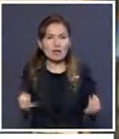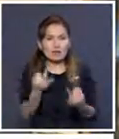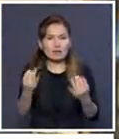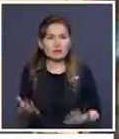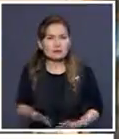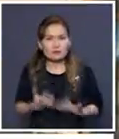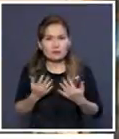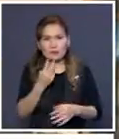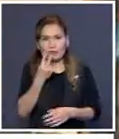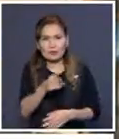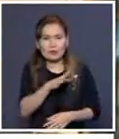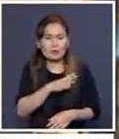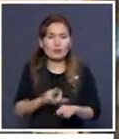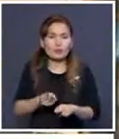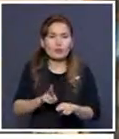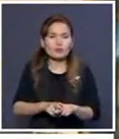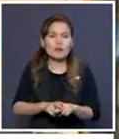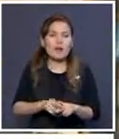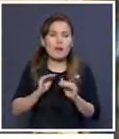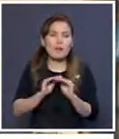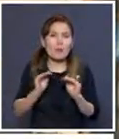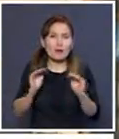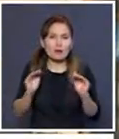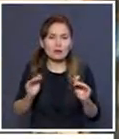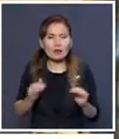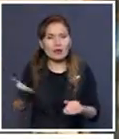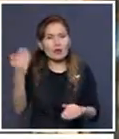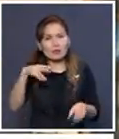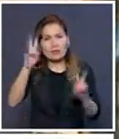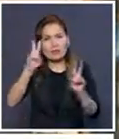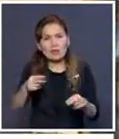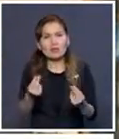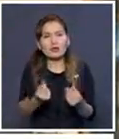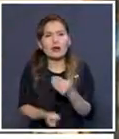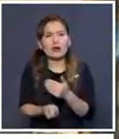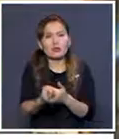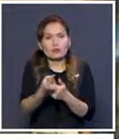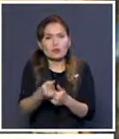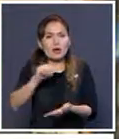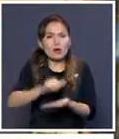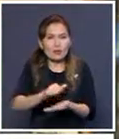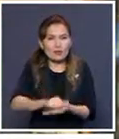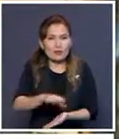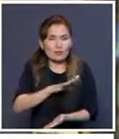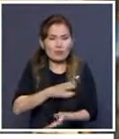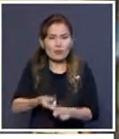болған екен ғой деп. Негізгі жаңағы қарап отырсаңыз, бұл теңге басына шыққан ақша бір жағынан жаңағы балаларға тәрбиелік мәні